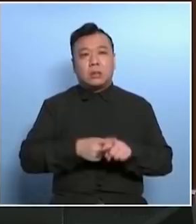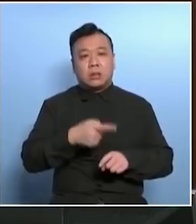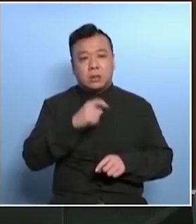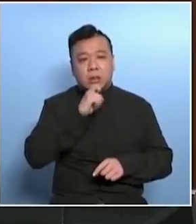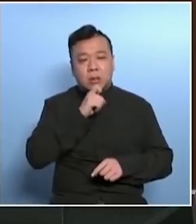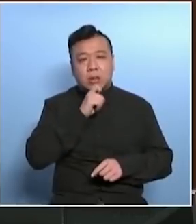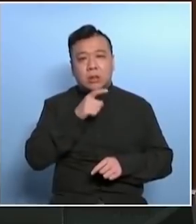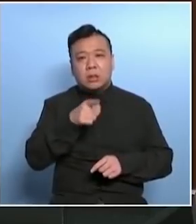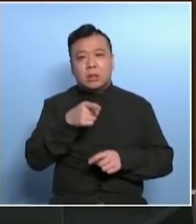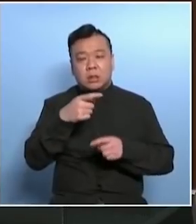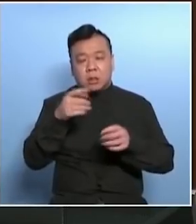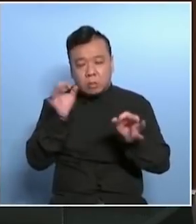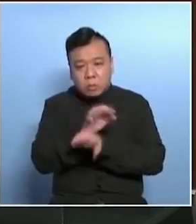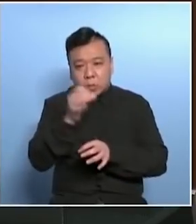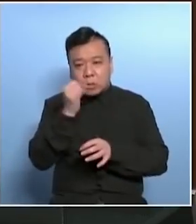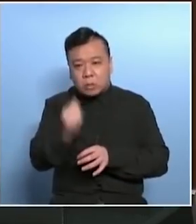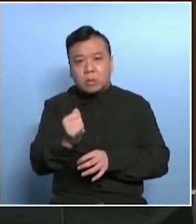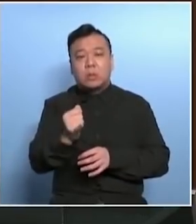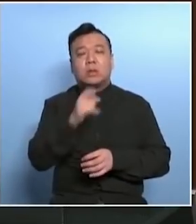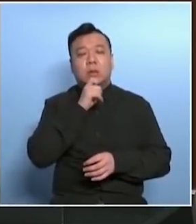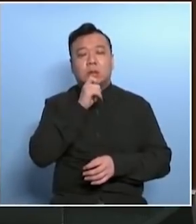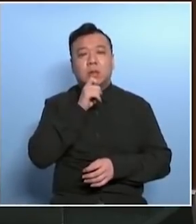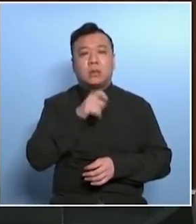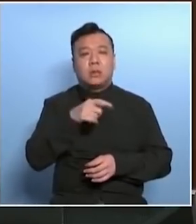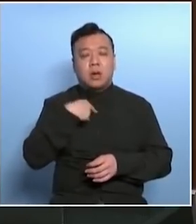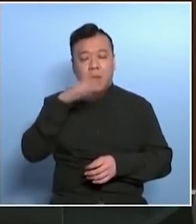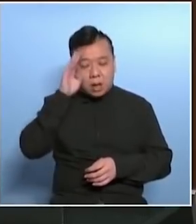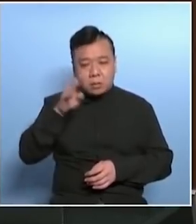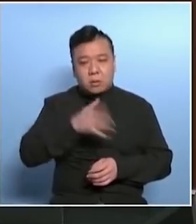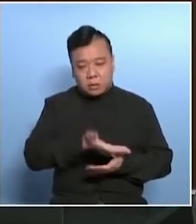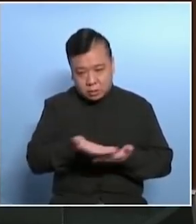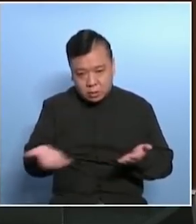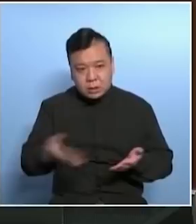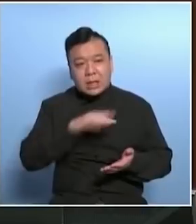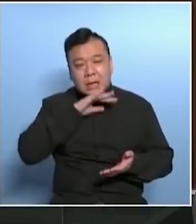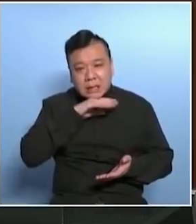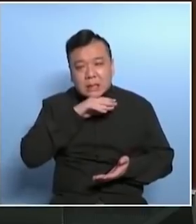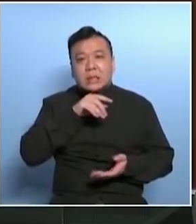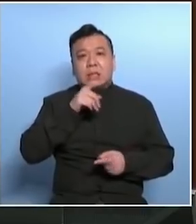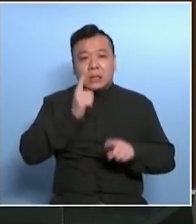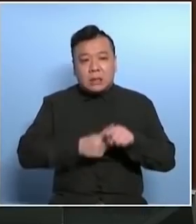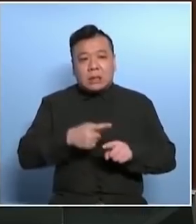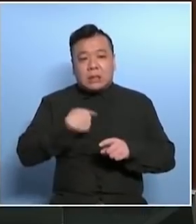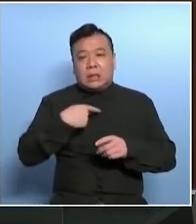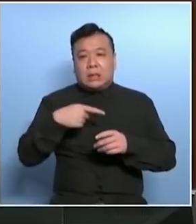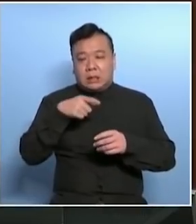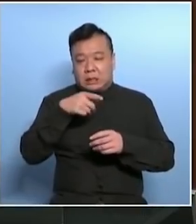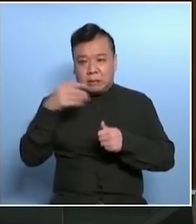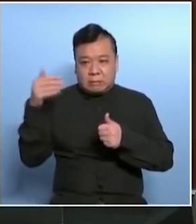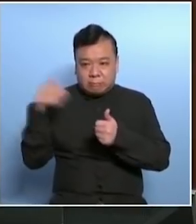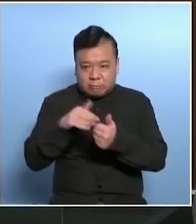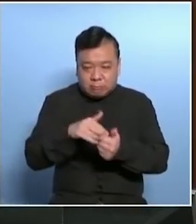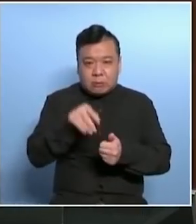係將個焦點放錯咗嘅。嗱，我希望大家即係你，如果你係要批鬥教育界嘅話